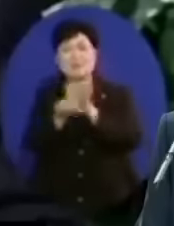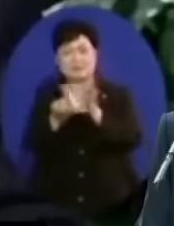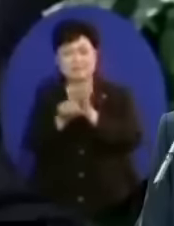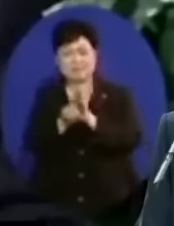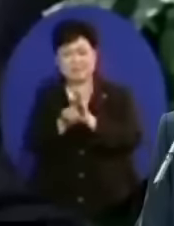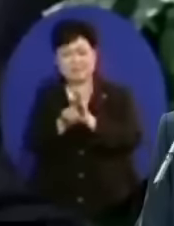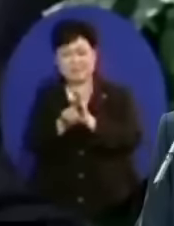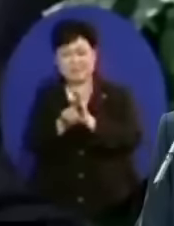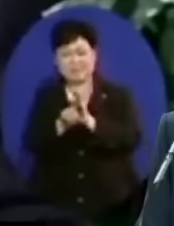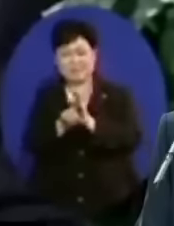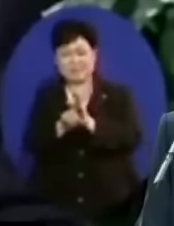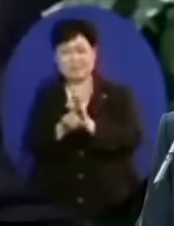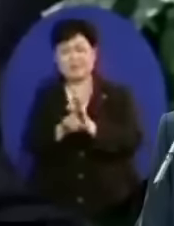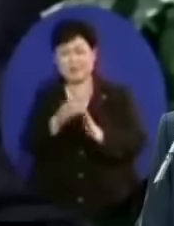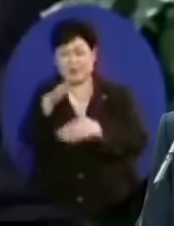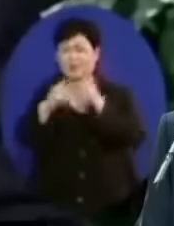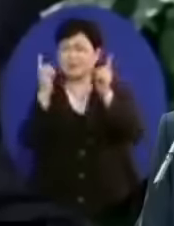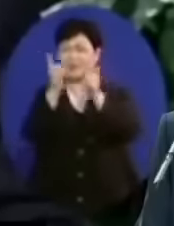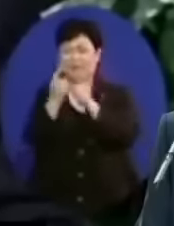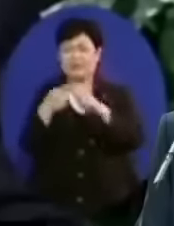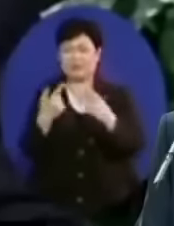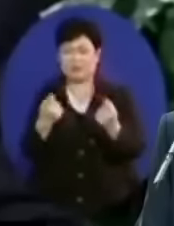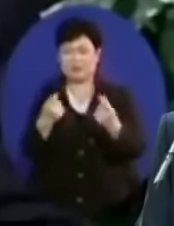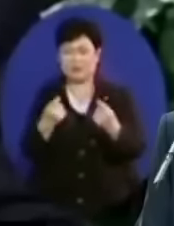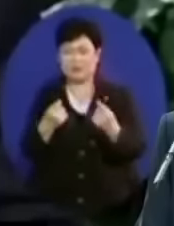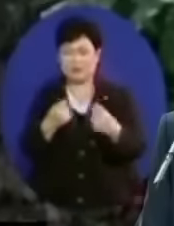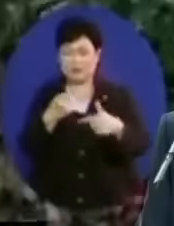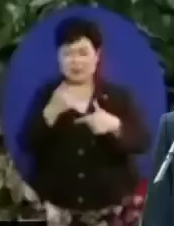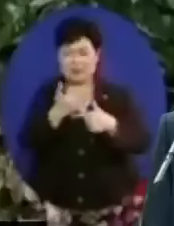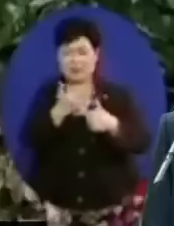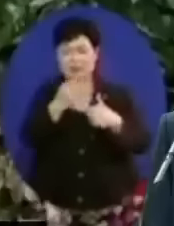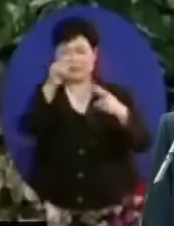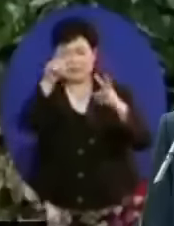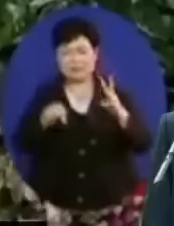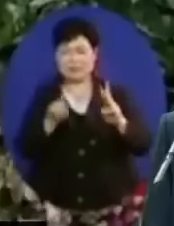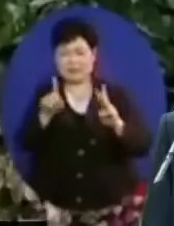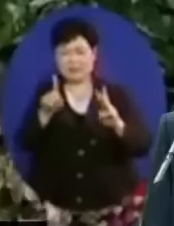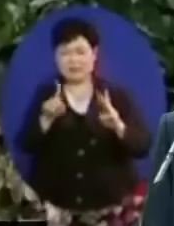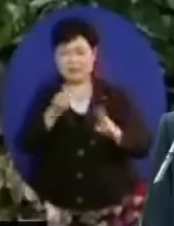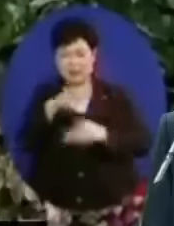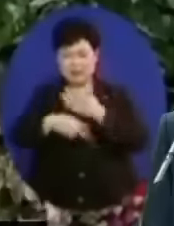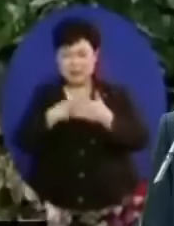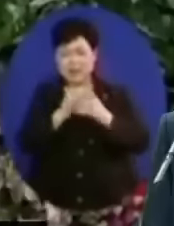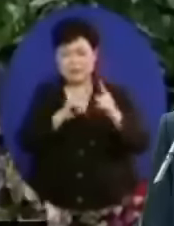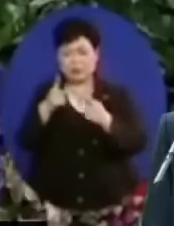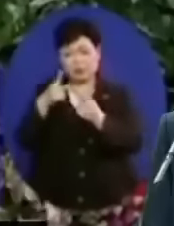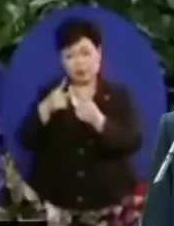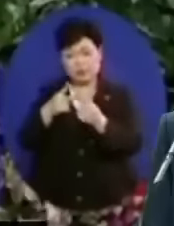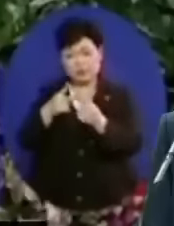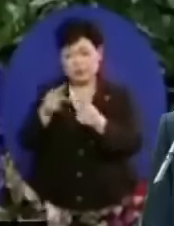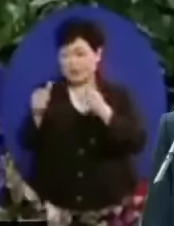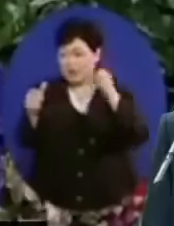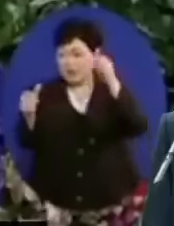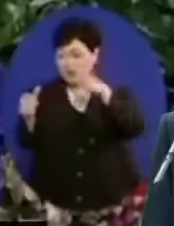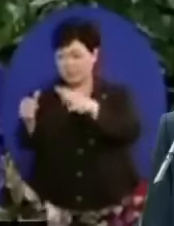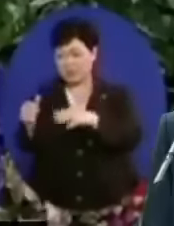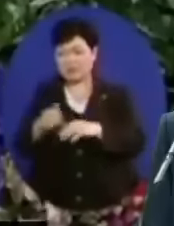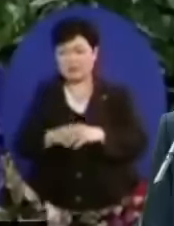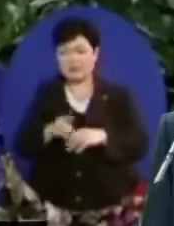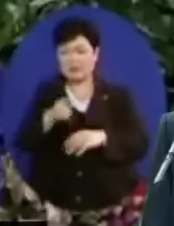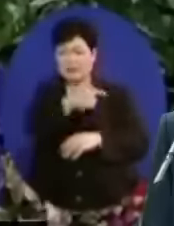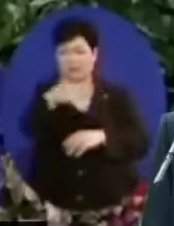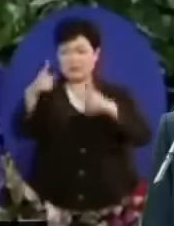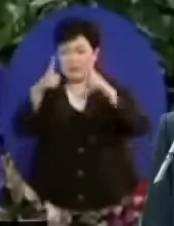믿음으로 예언을 하게 된 것입니다. 요나 3장 1절로 5절에 야훼의 말씀이 두 번째로 요나에게 임하였습니다. 저 큰